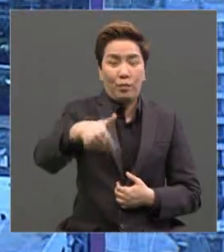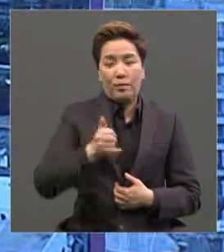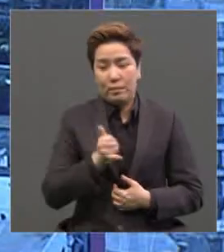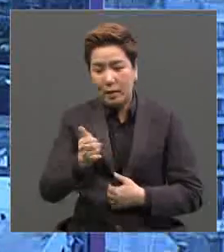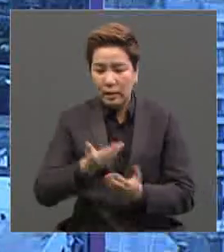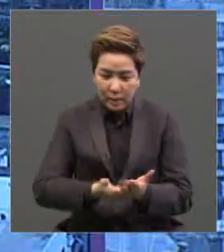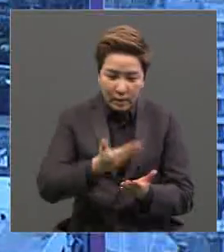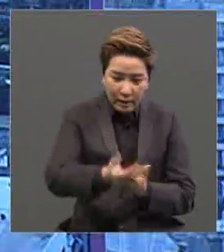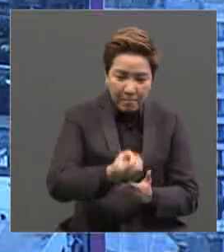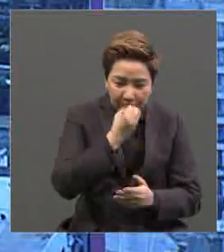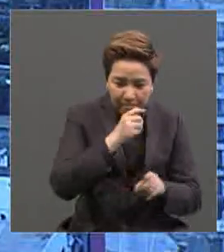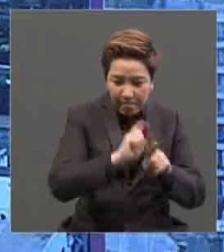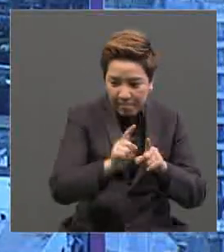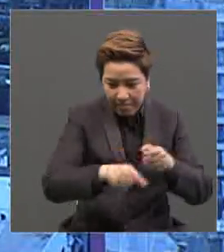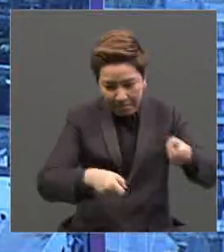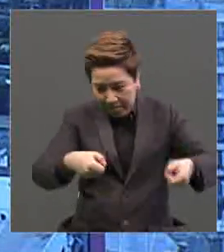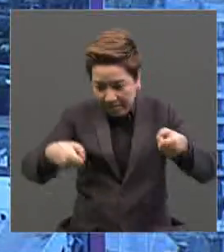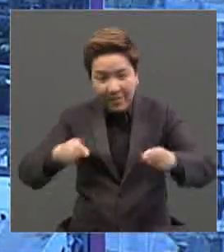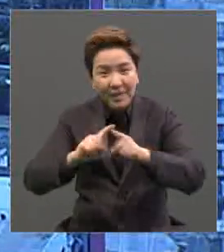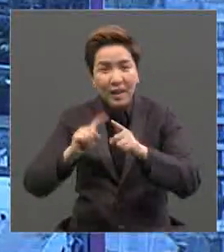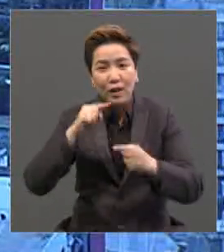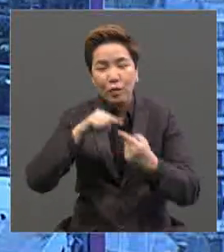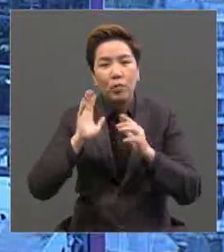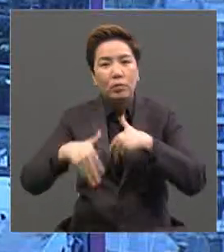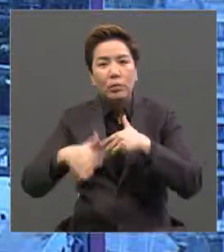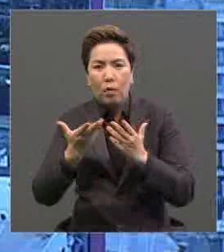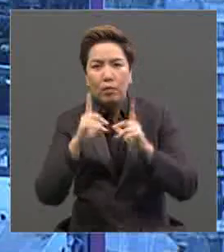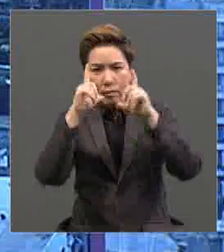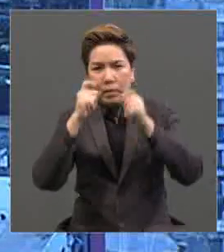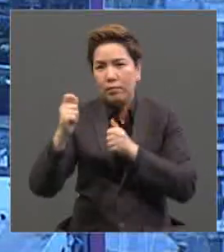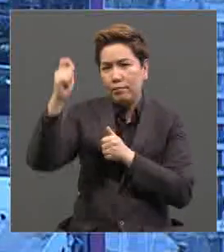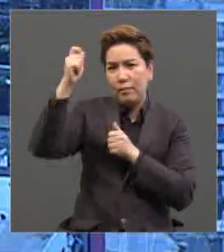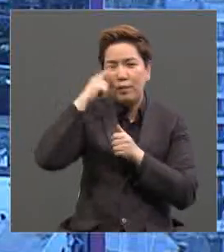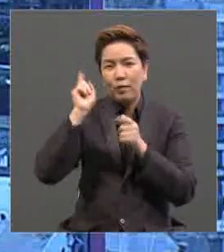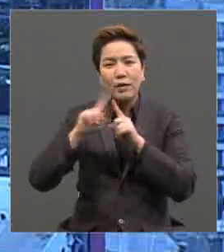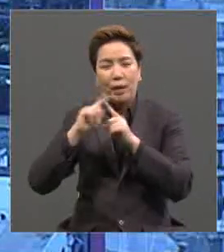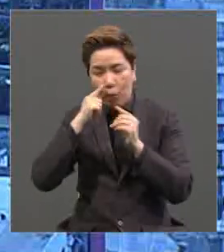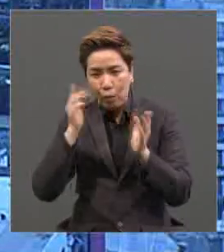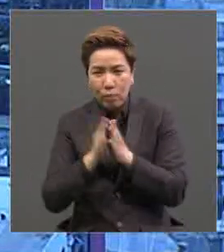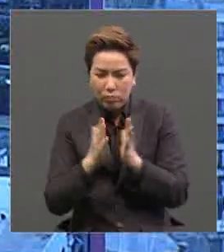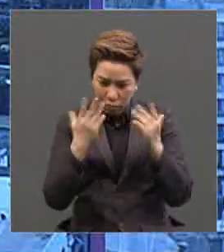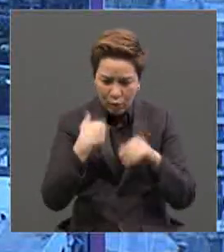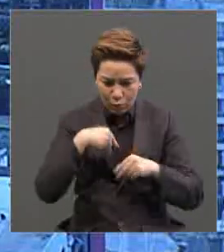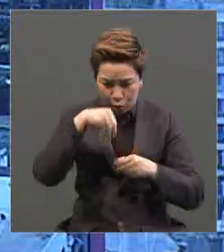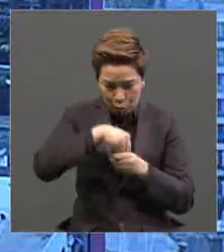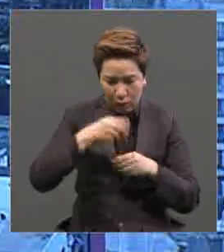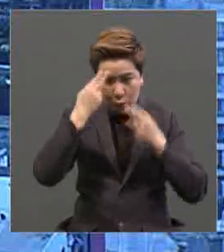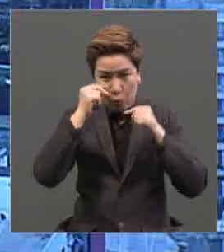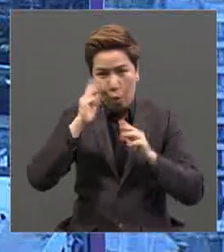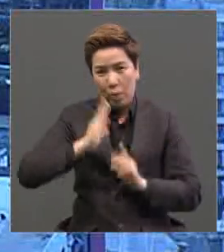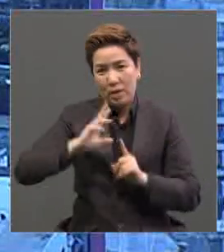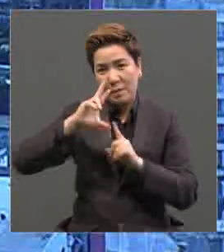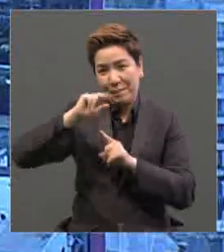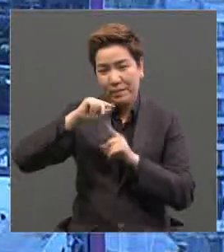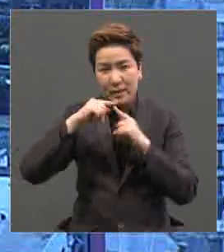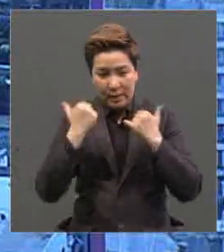แล้วก็แวะซื้ออาหารหลากหลายเมนูเลยนะคะโดยประชาชนเนี่ยขอถ่ายรูปเซลฟี่พร้อมกับเชียร์ให้นั่งเก้าอี้นายกคนที่